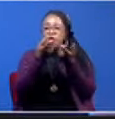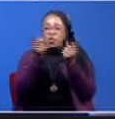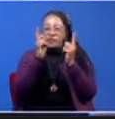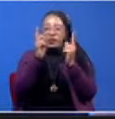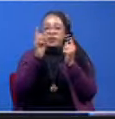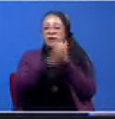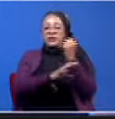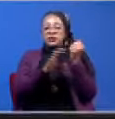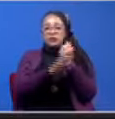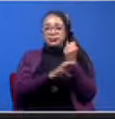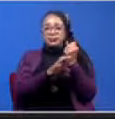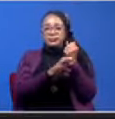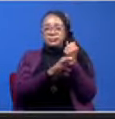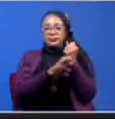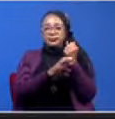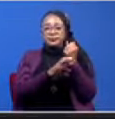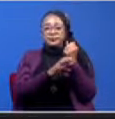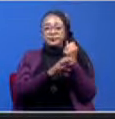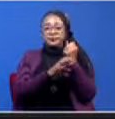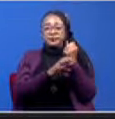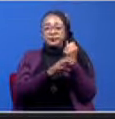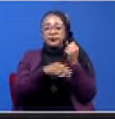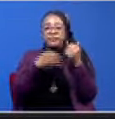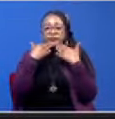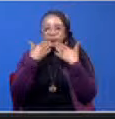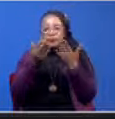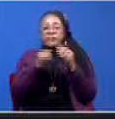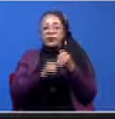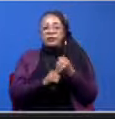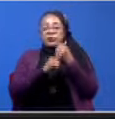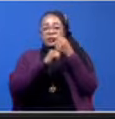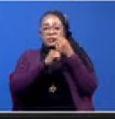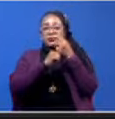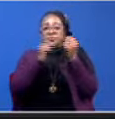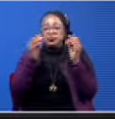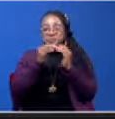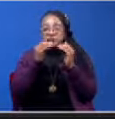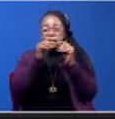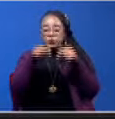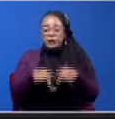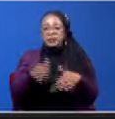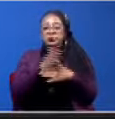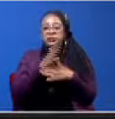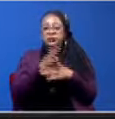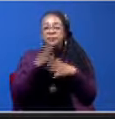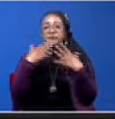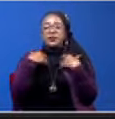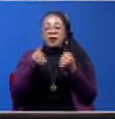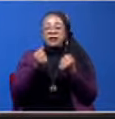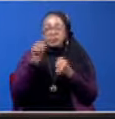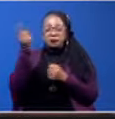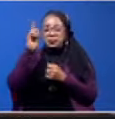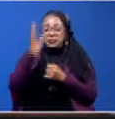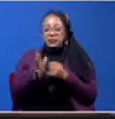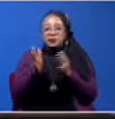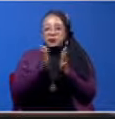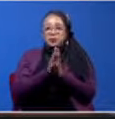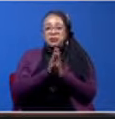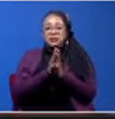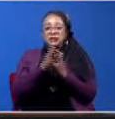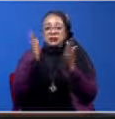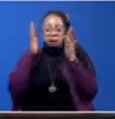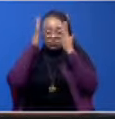nchini. And thank you for the support you've been giving us. Mkutano wa leo kati ya waziri wa afya Deborah Mlongo na